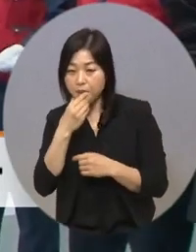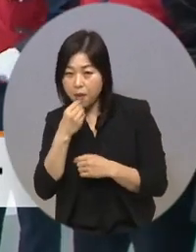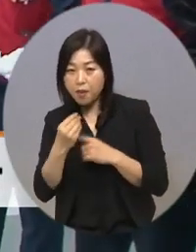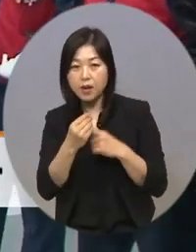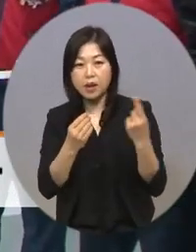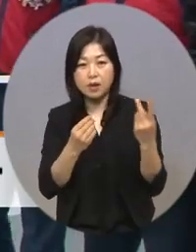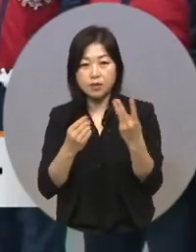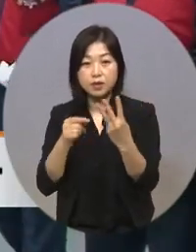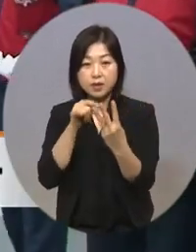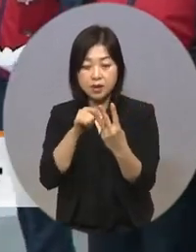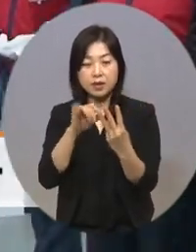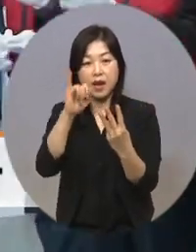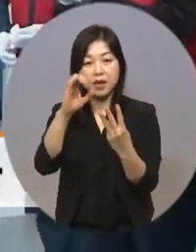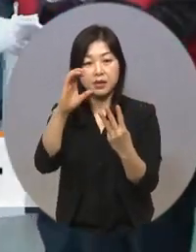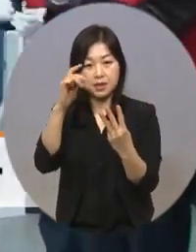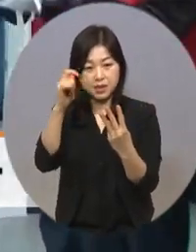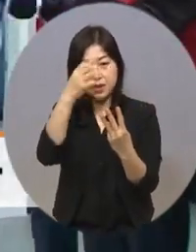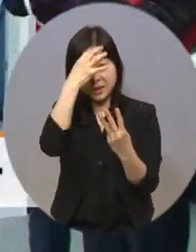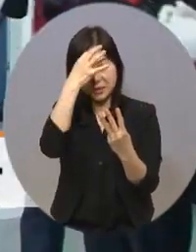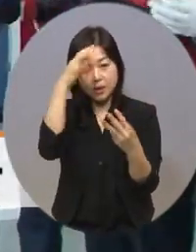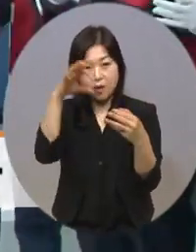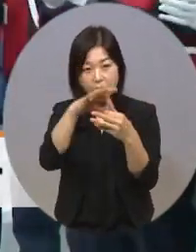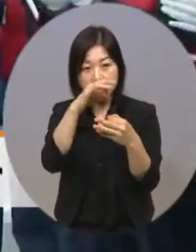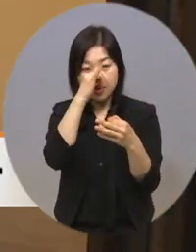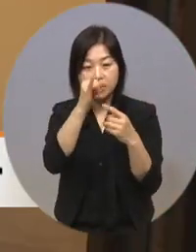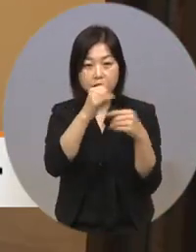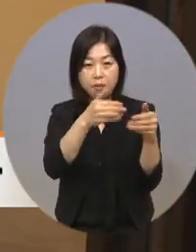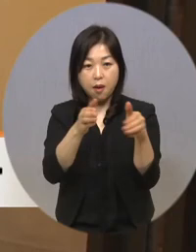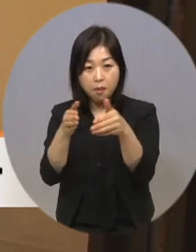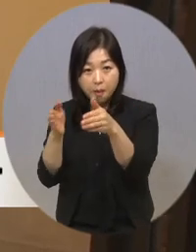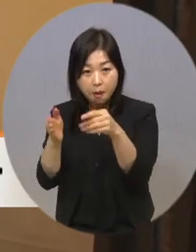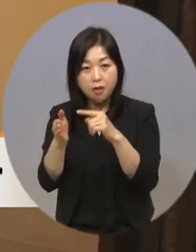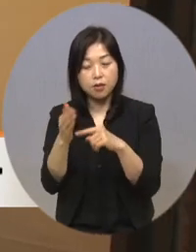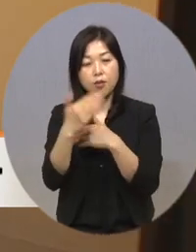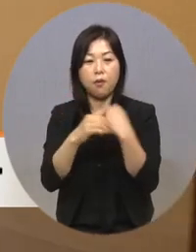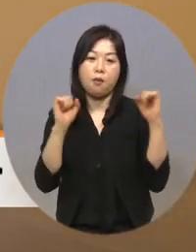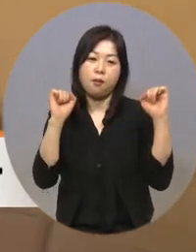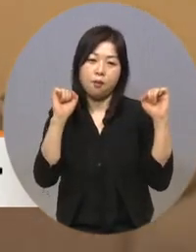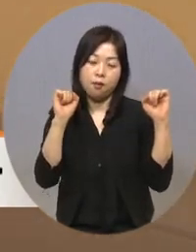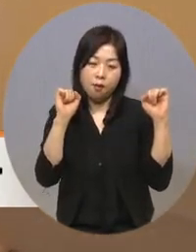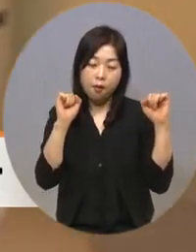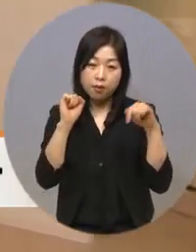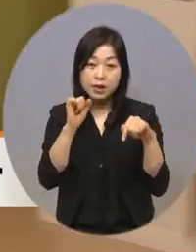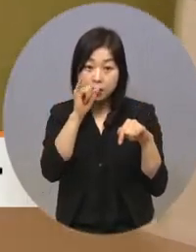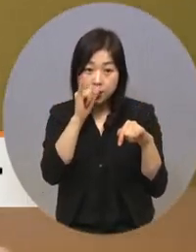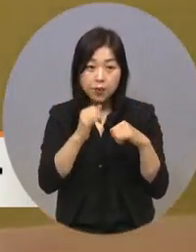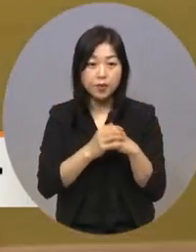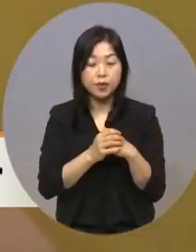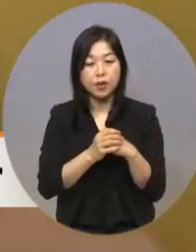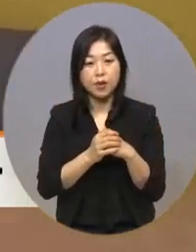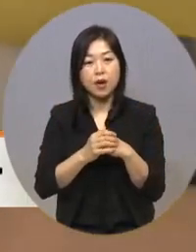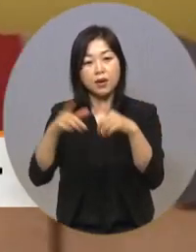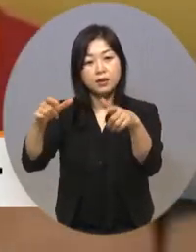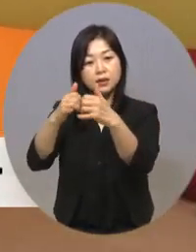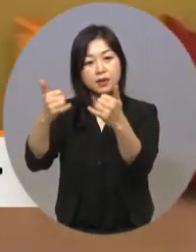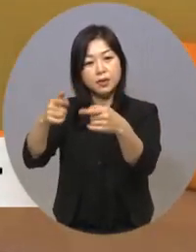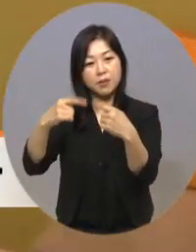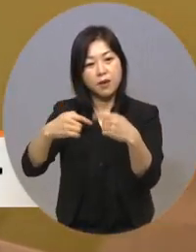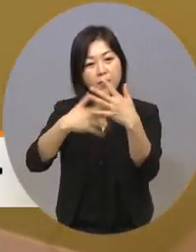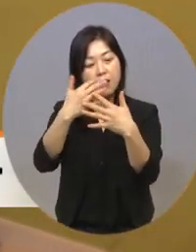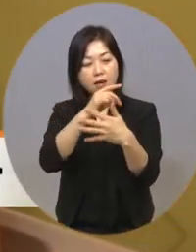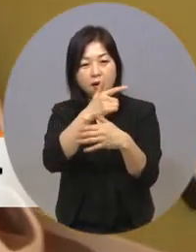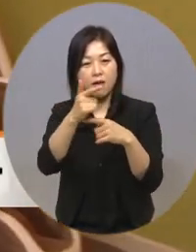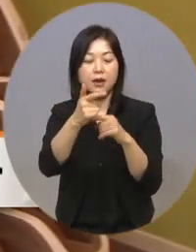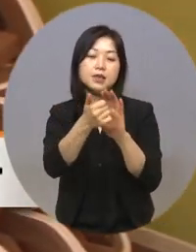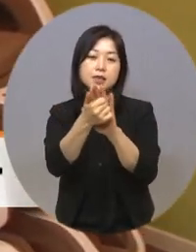최초 ICT 기술을 활용한 맞춤형 주민 체력 단련을 지원하고 주민 참여형 미디어 공동체를 마련하는 등 생애